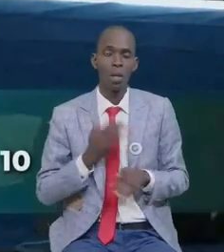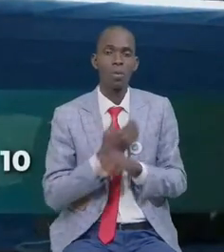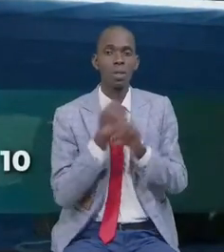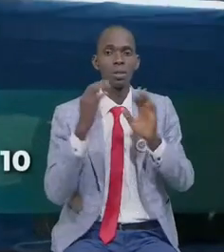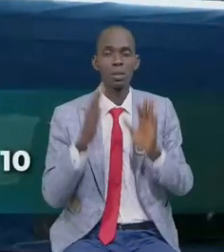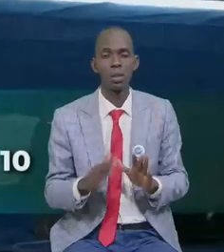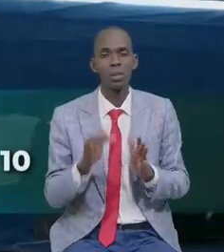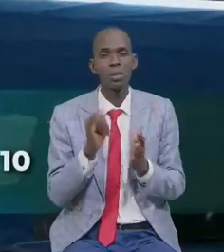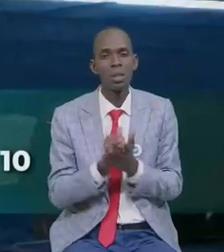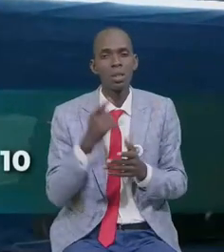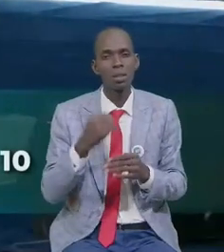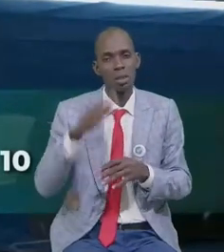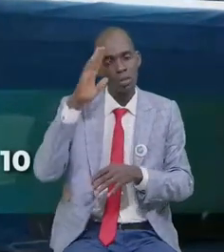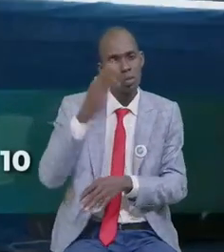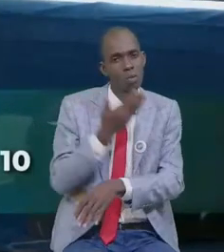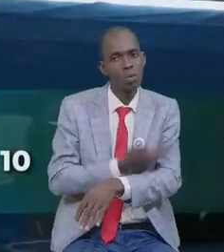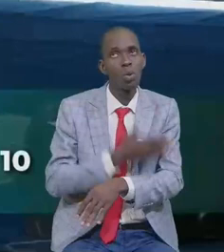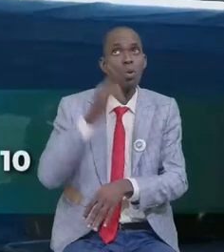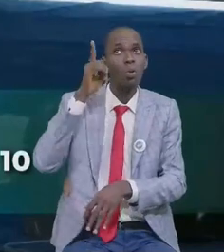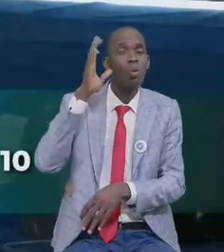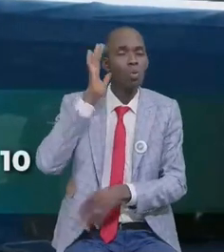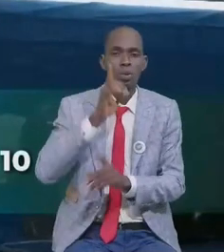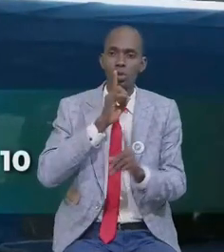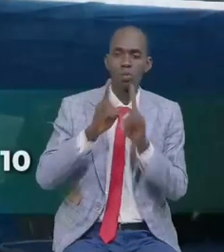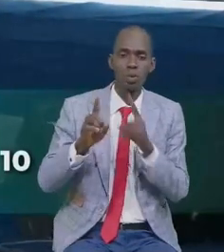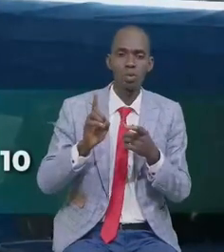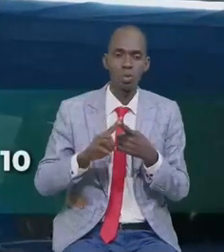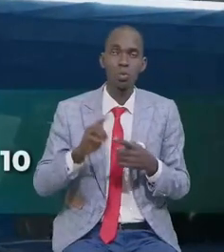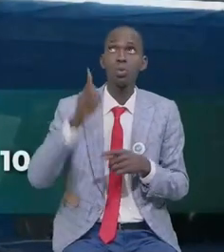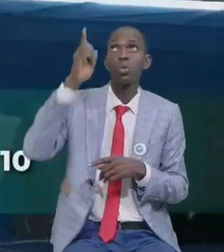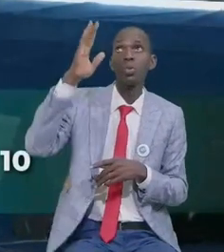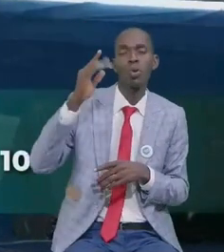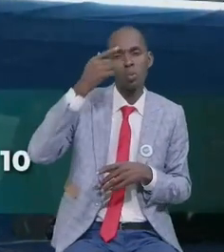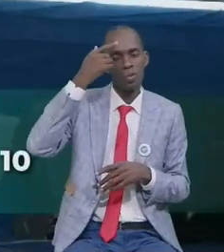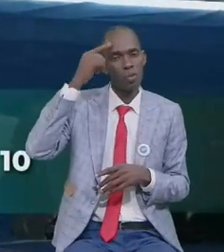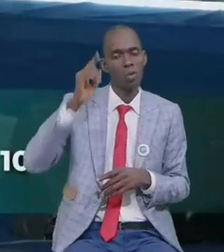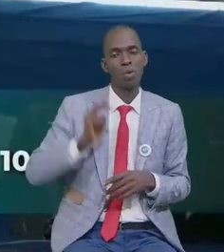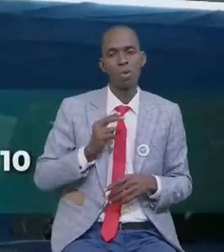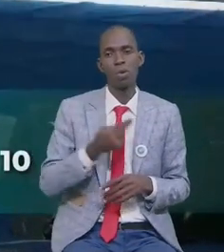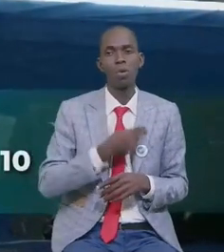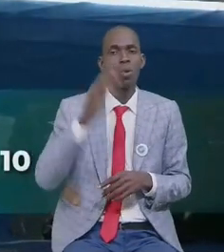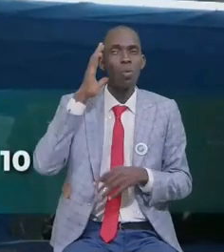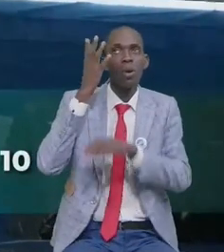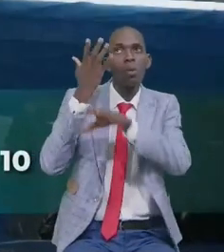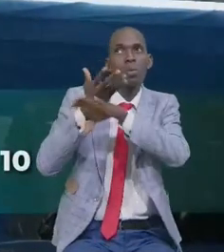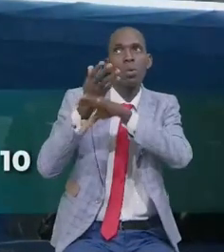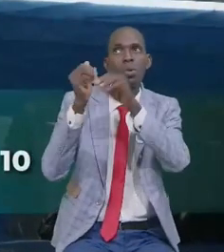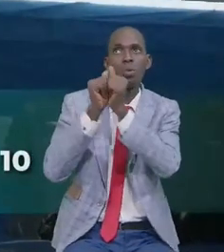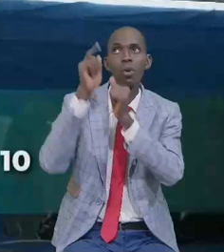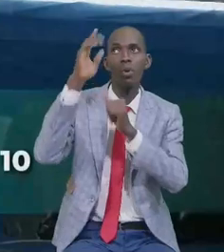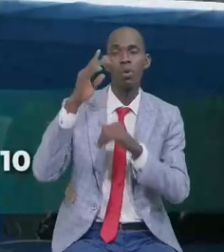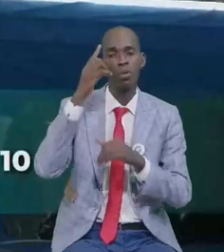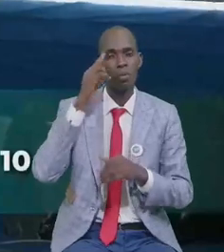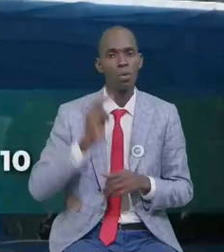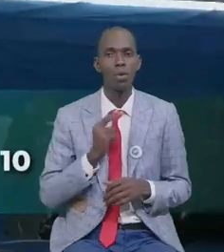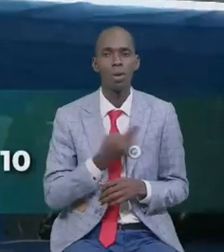pour que le Fils parle à Dieu en notre faveur, qu'il plaide notre cause devant